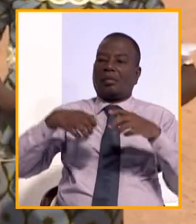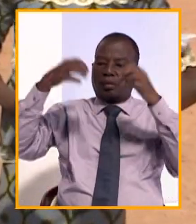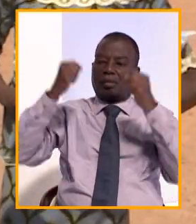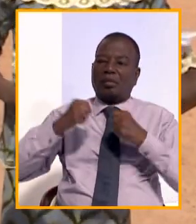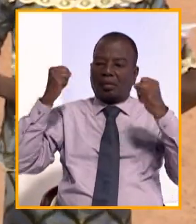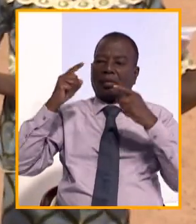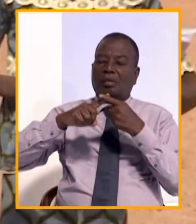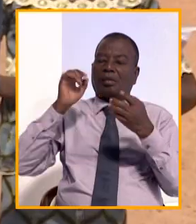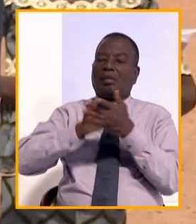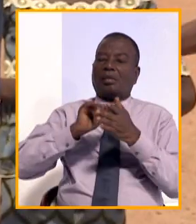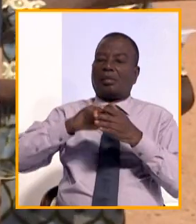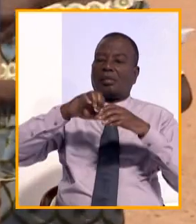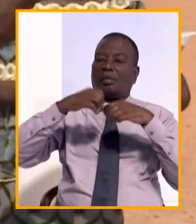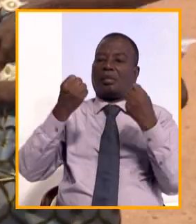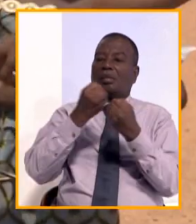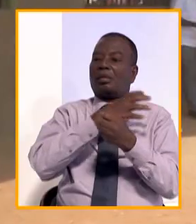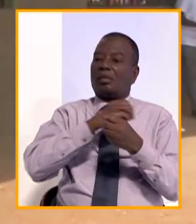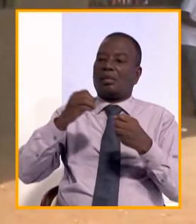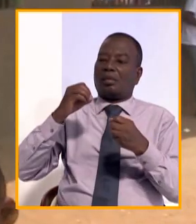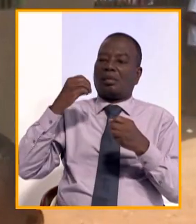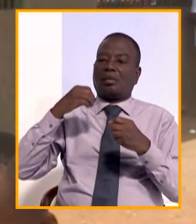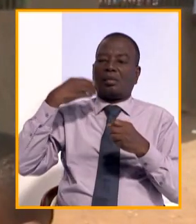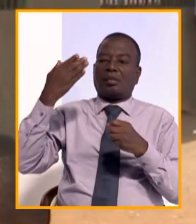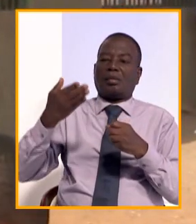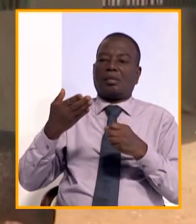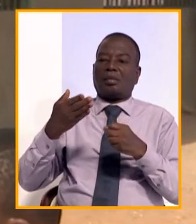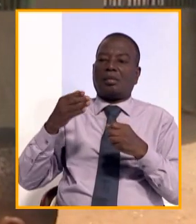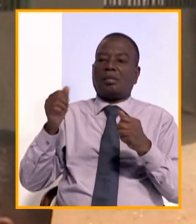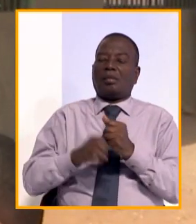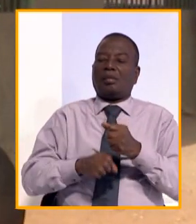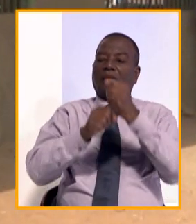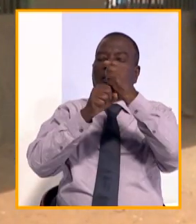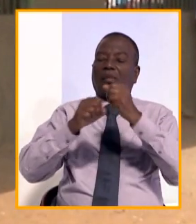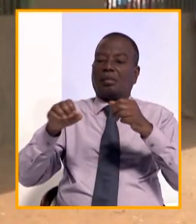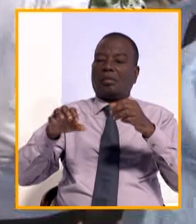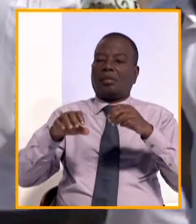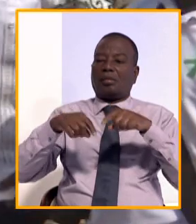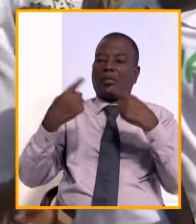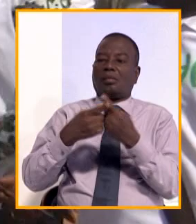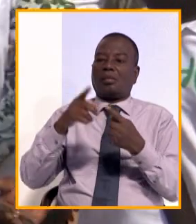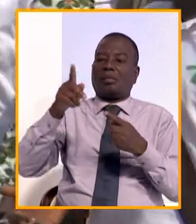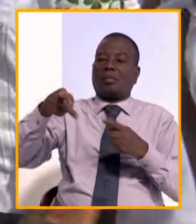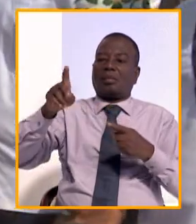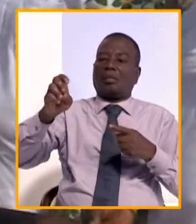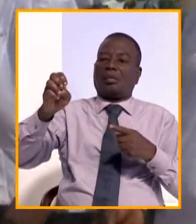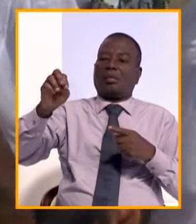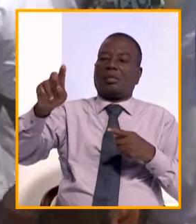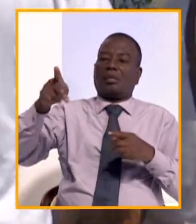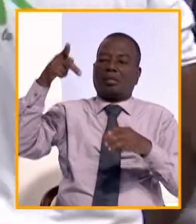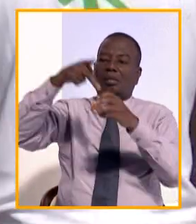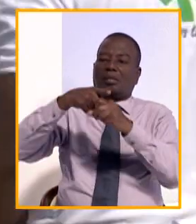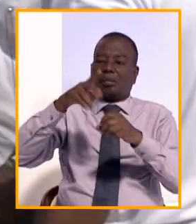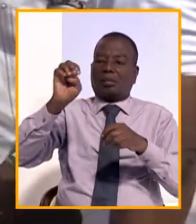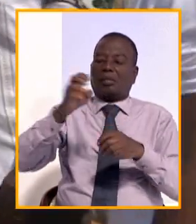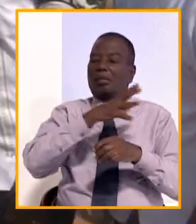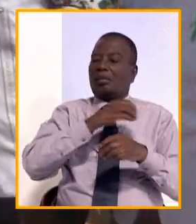localité ainsi qu'une cantine scolaire à l'EPP Sud de Katula avec le soutien de la Fondation Petrossi. Un don également d'équipements de